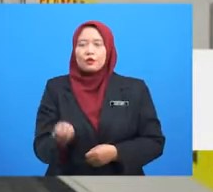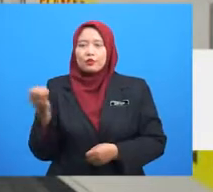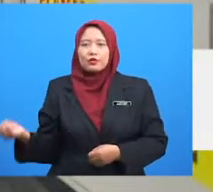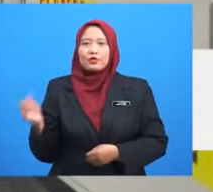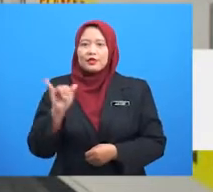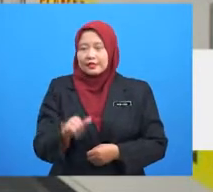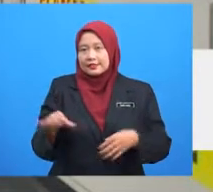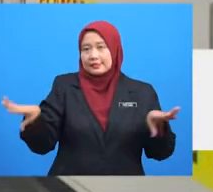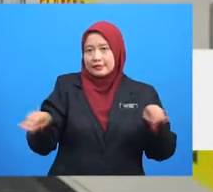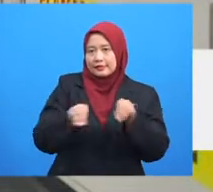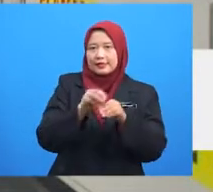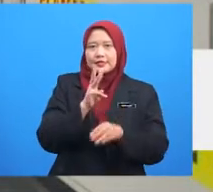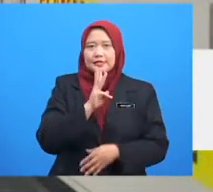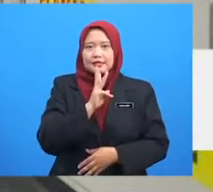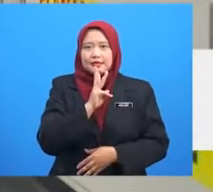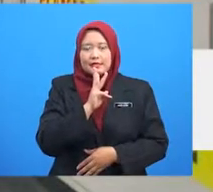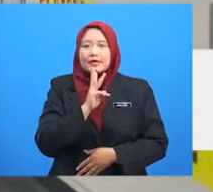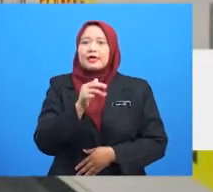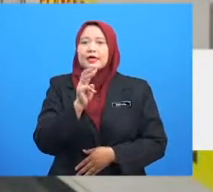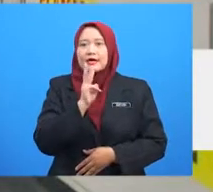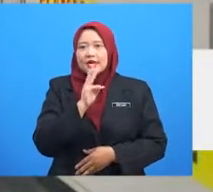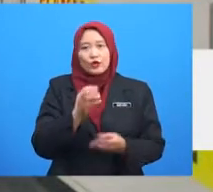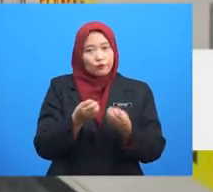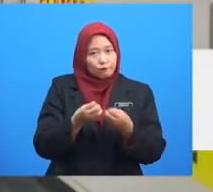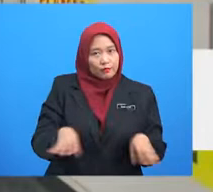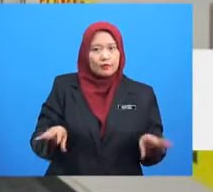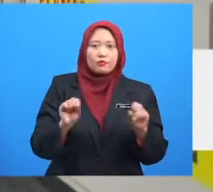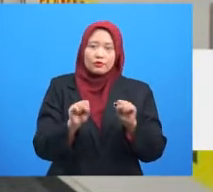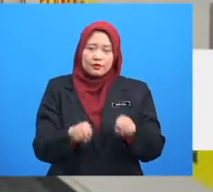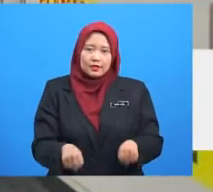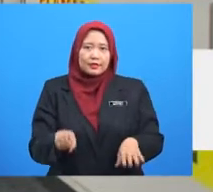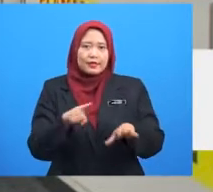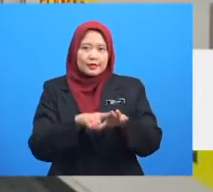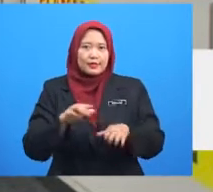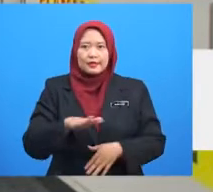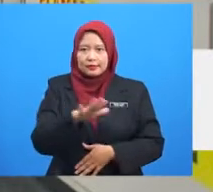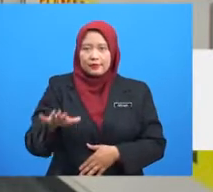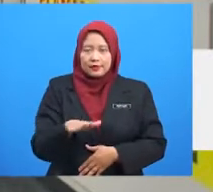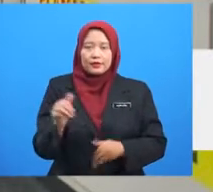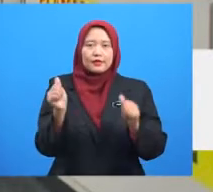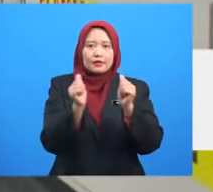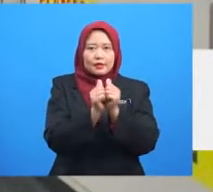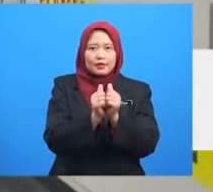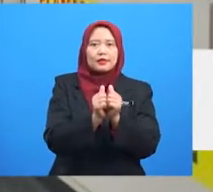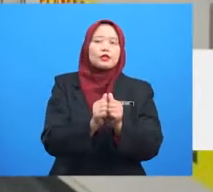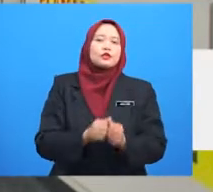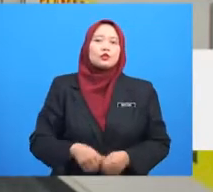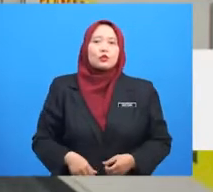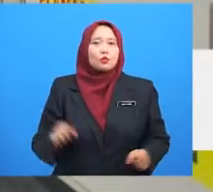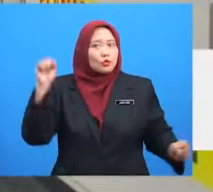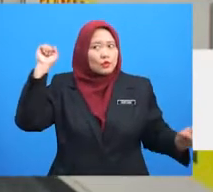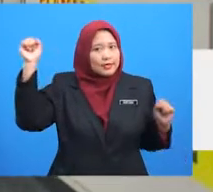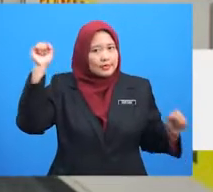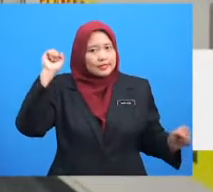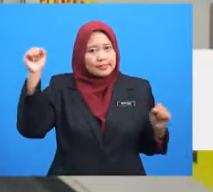Objek yang serap air. Air tumpah boleh dilap dengan